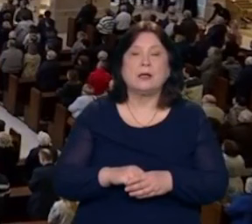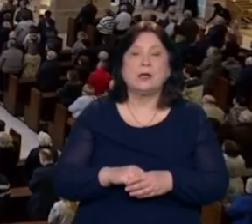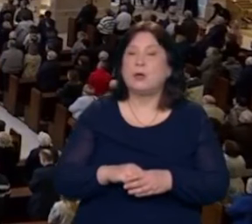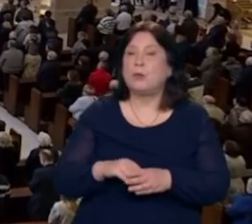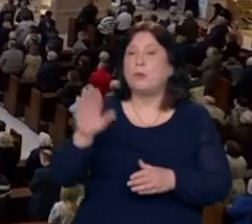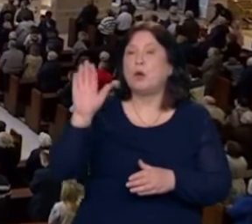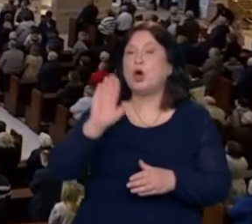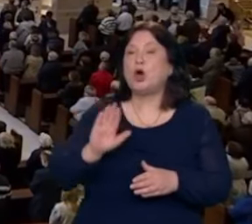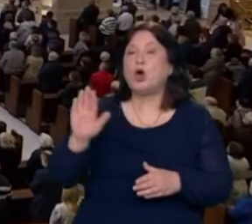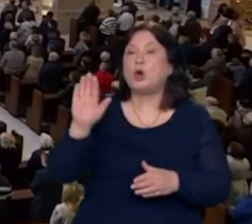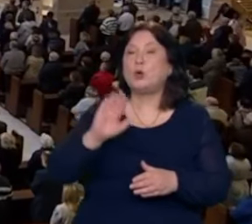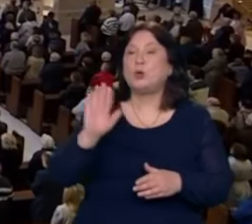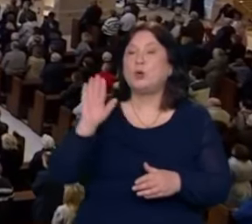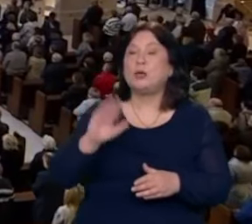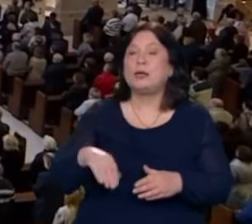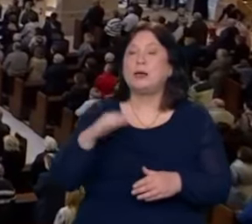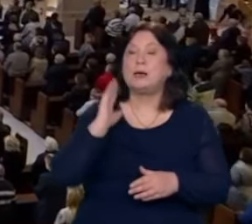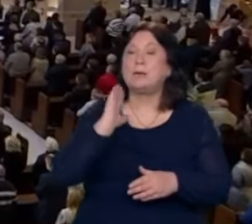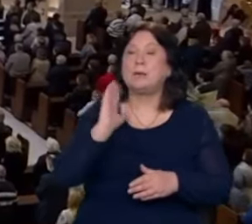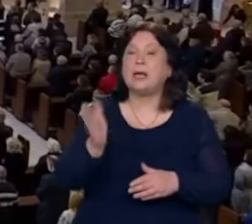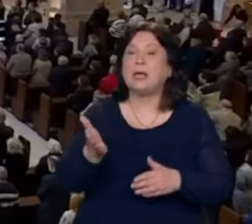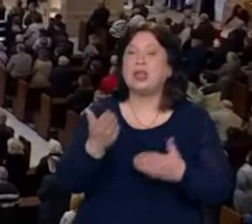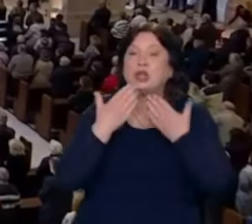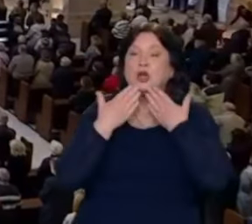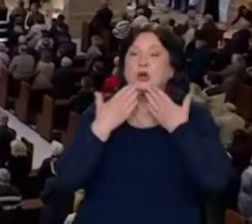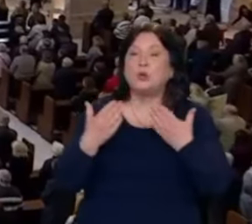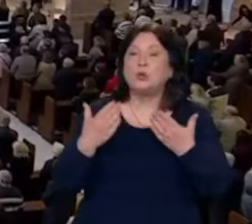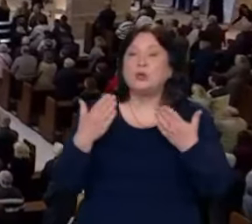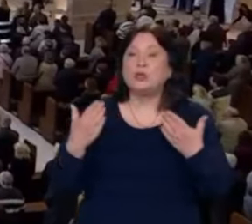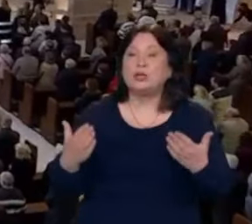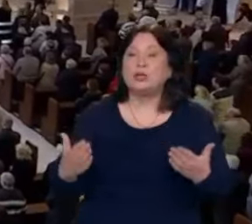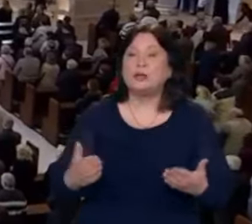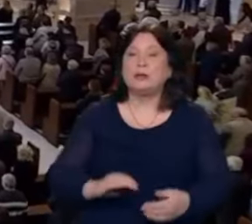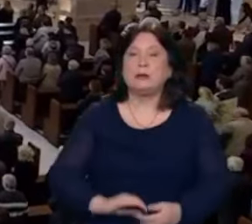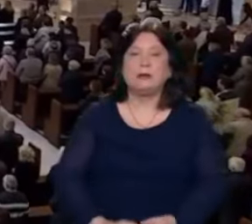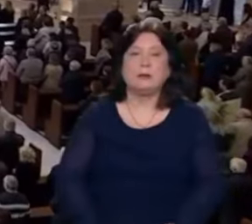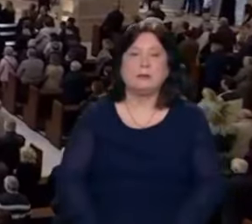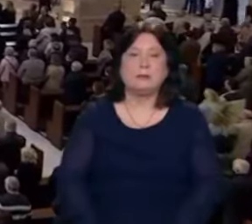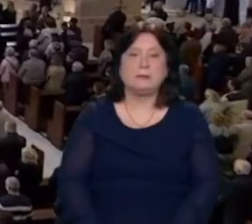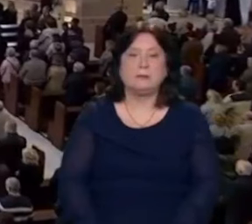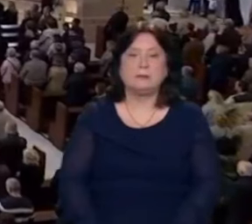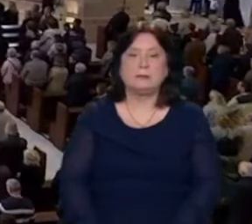Chrystusa niech będą am